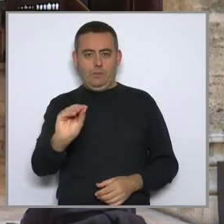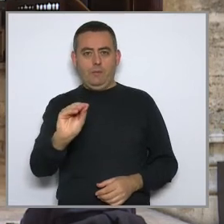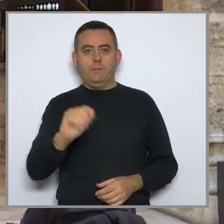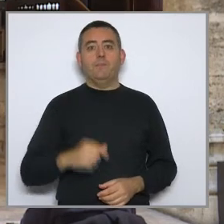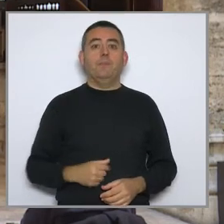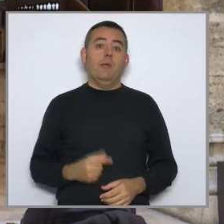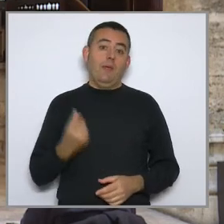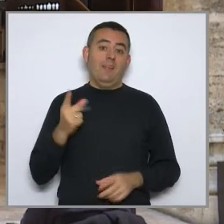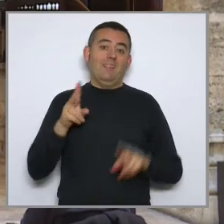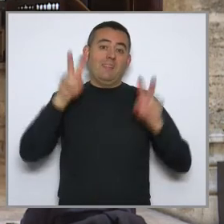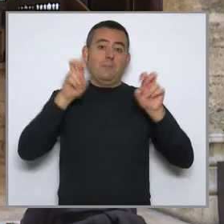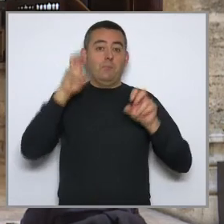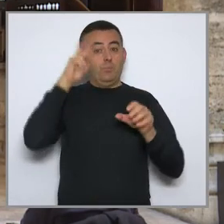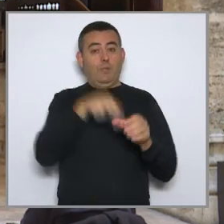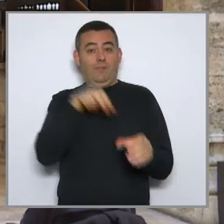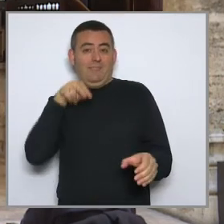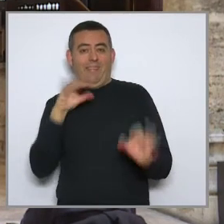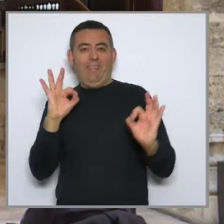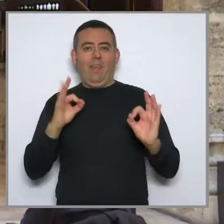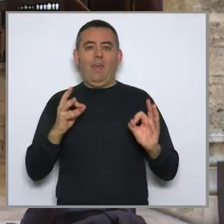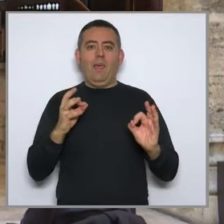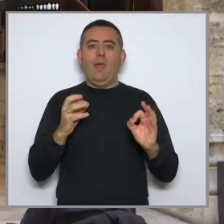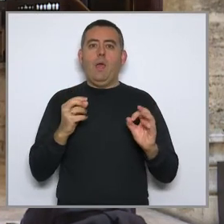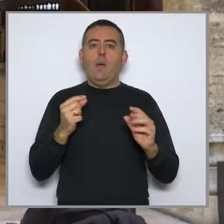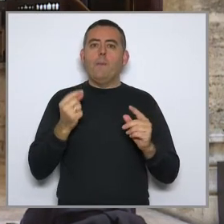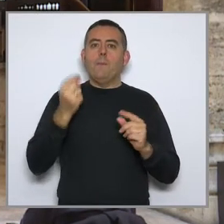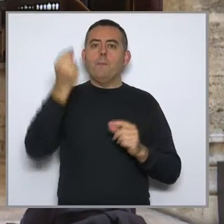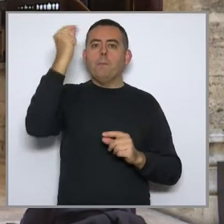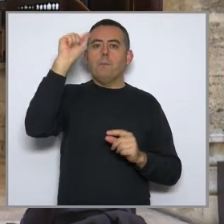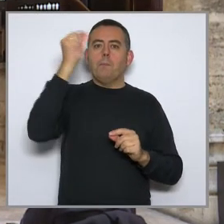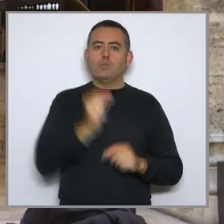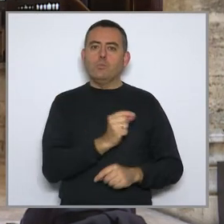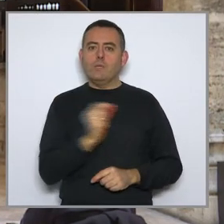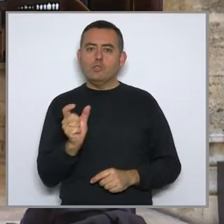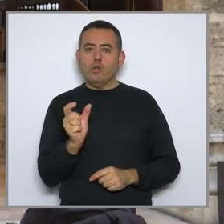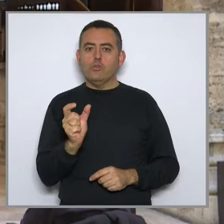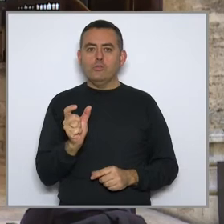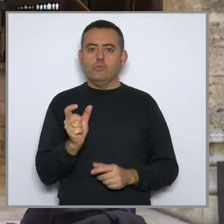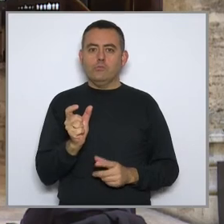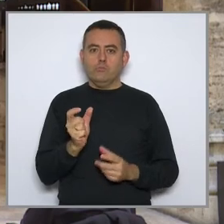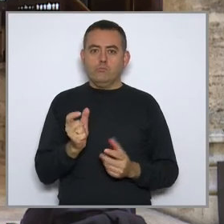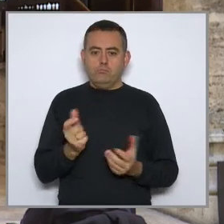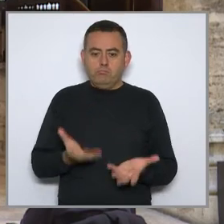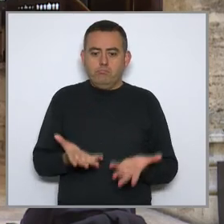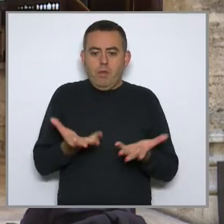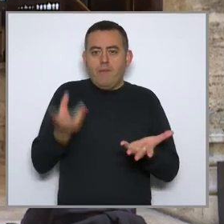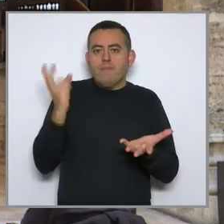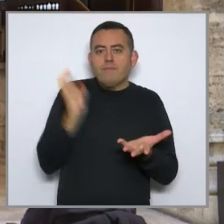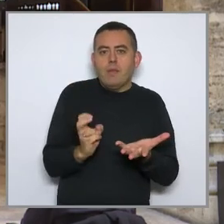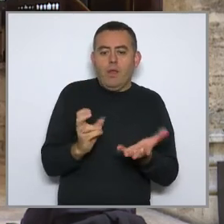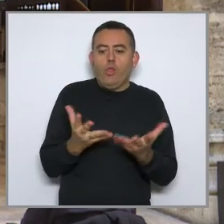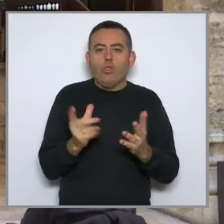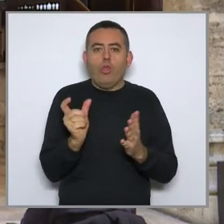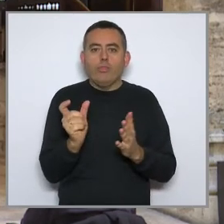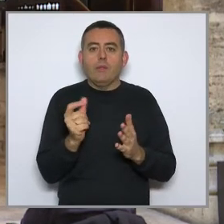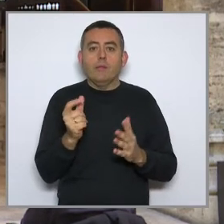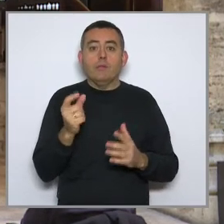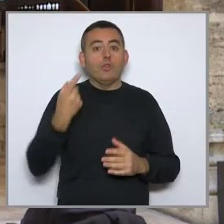de la dotació pressupostària d'on venen els recursos, és a dir, si estaven planificats ja en el pressupost